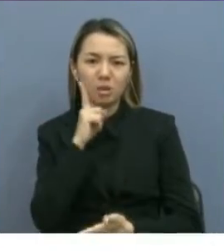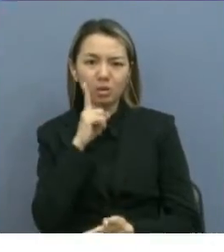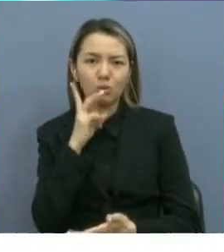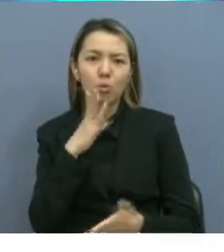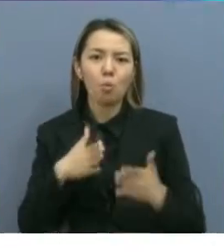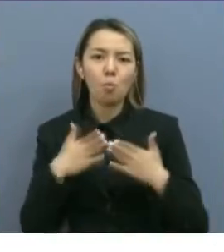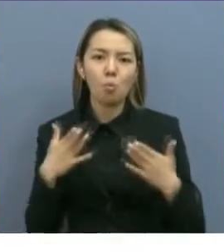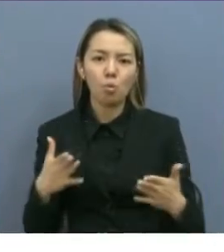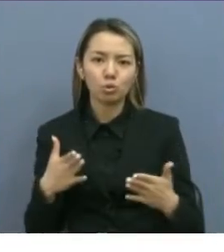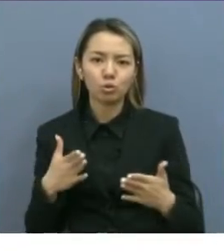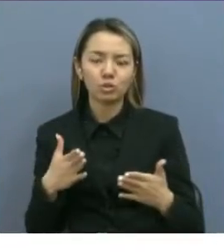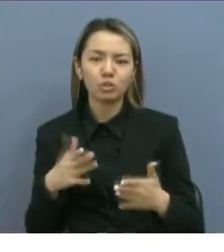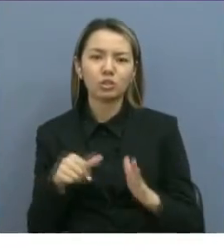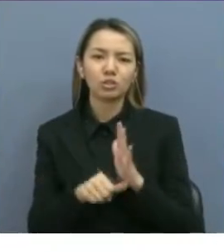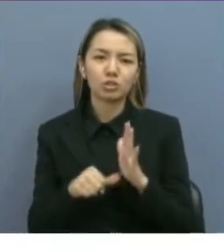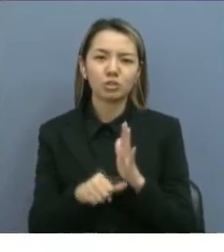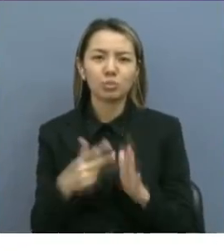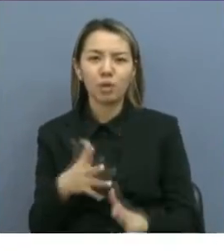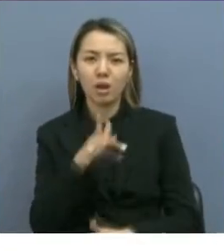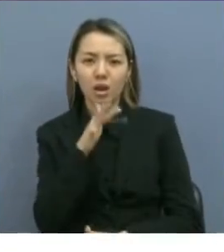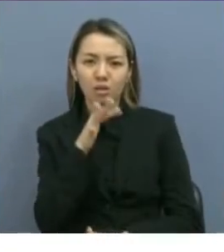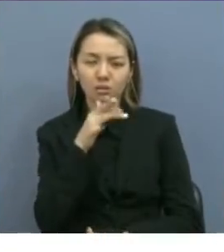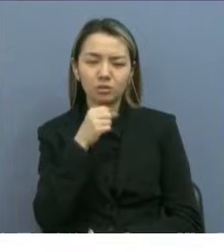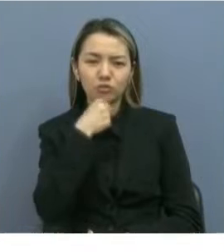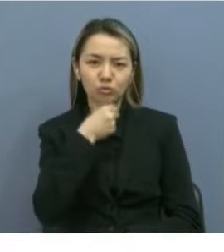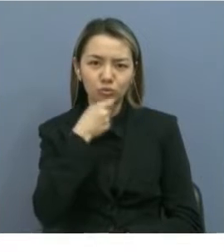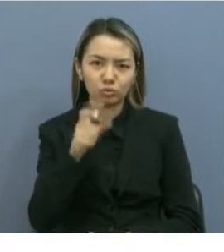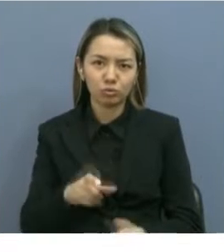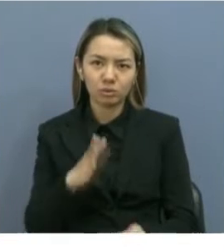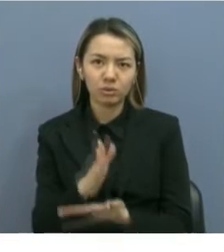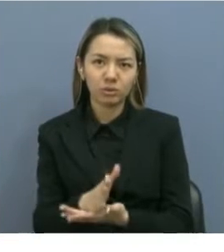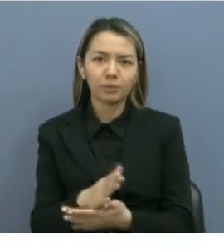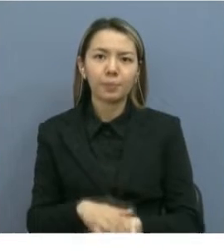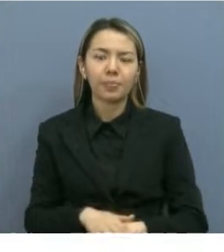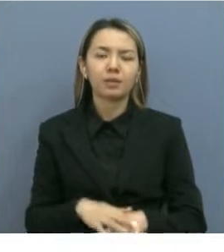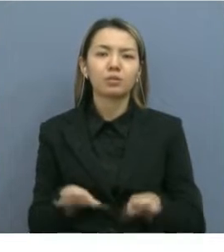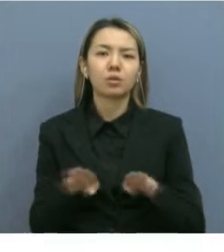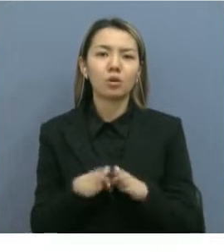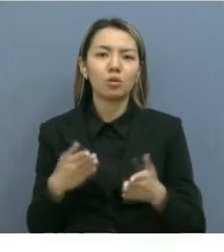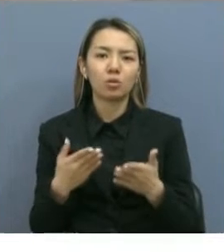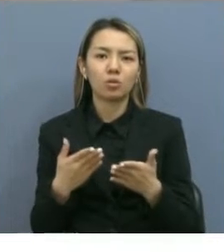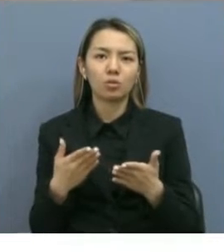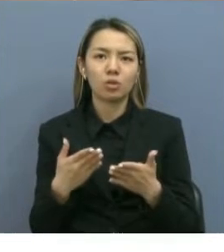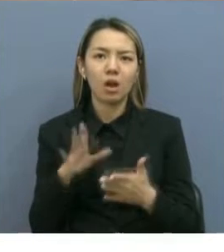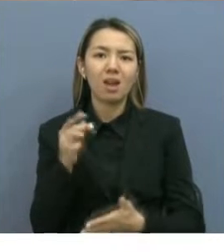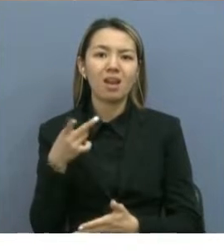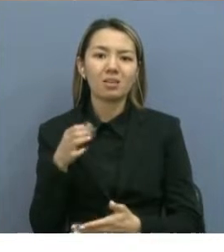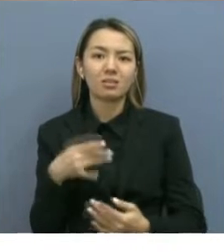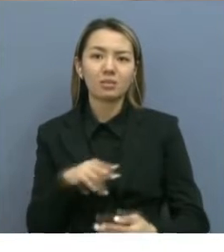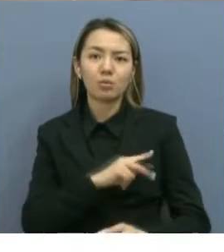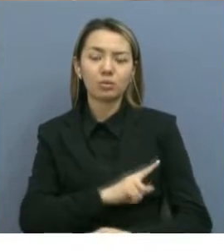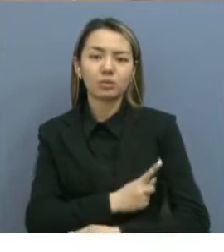бірақтан көбісі осы 60-65 жастың деңгейінде. Дегенмен жағымды жаңалықта жоқ емес. Карантин